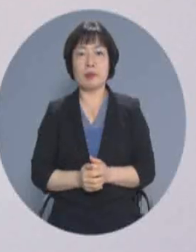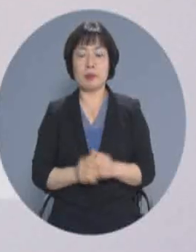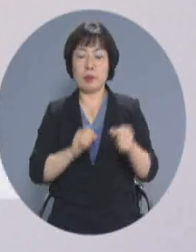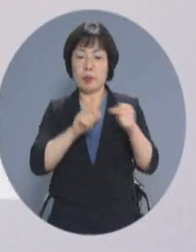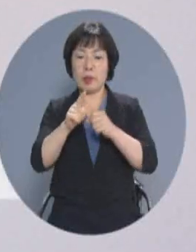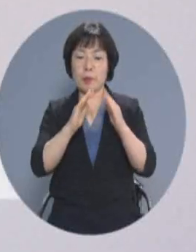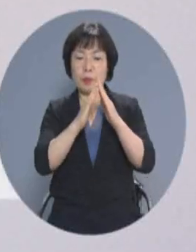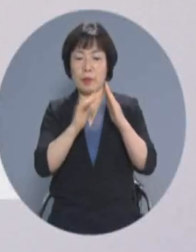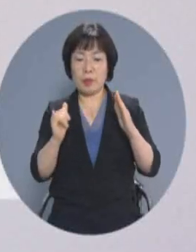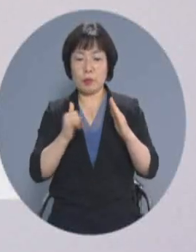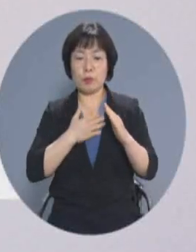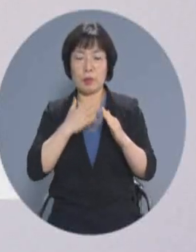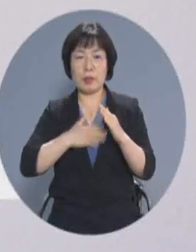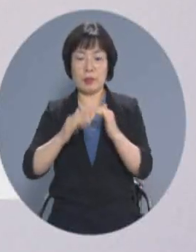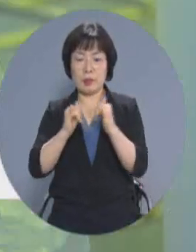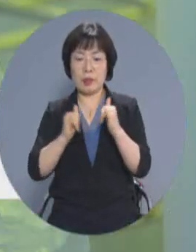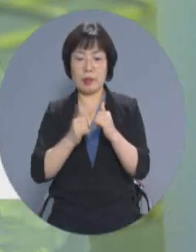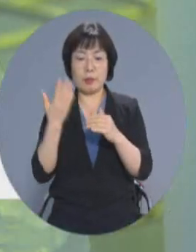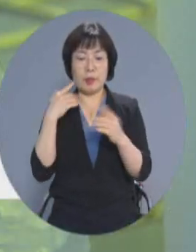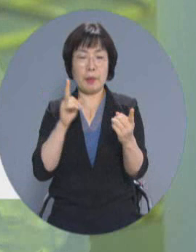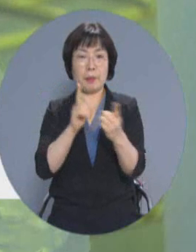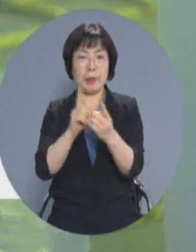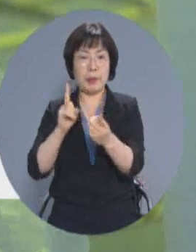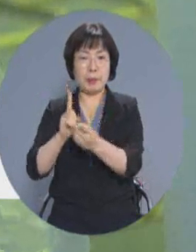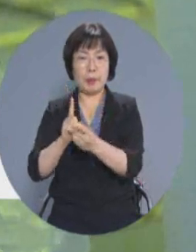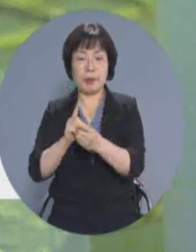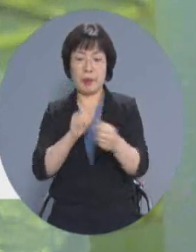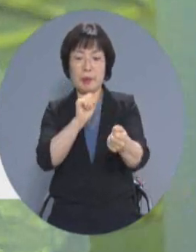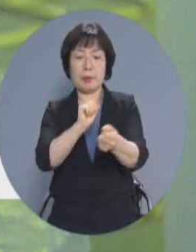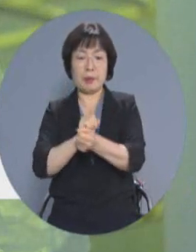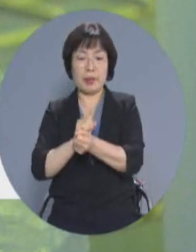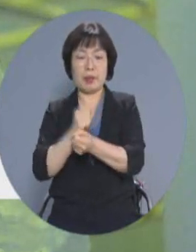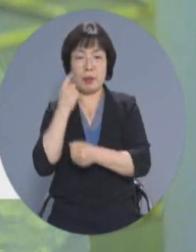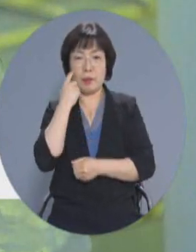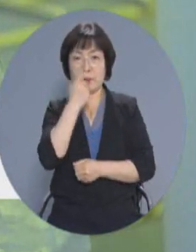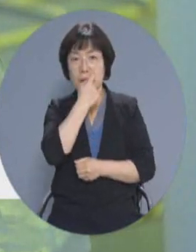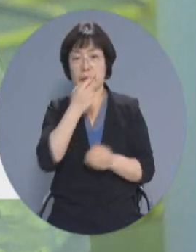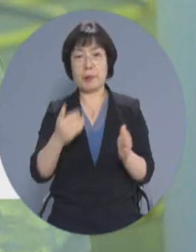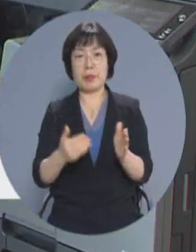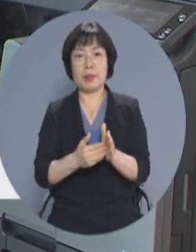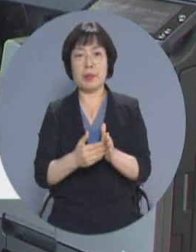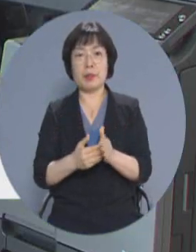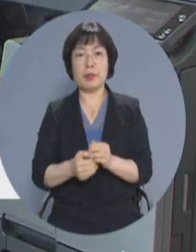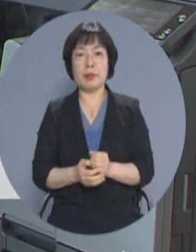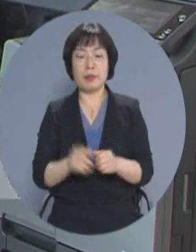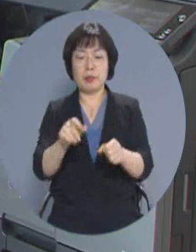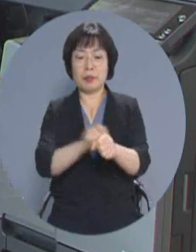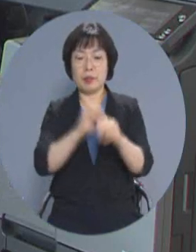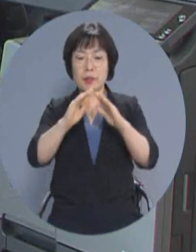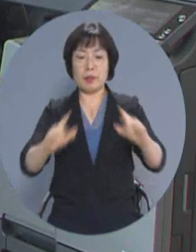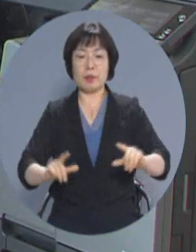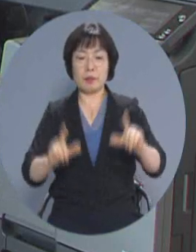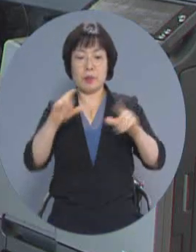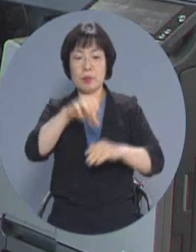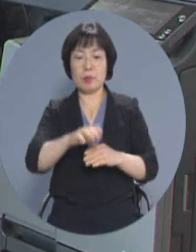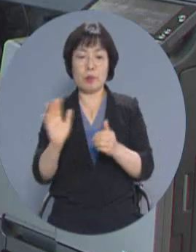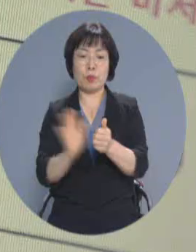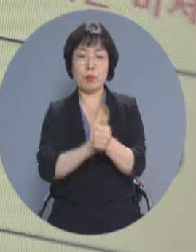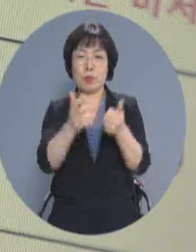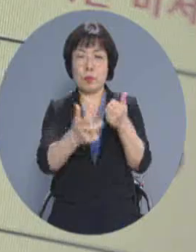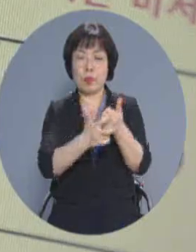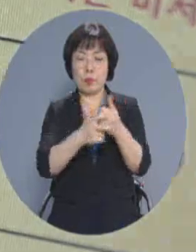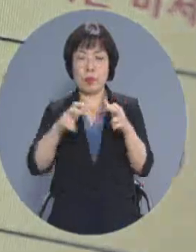대부분 가족과 지인 등 기존 확진자와 접촉해 확진된 것으로 확인됐습니다. 특히 전남에서는